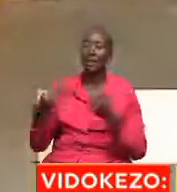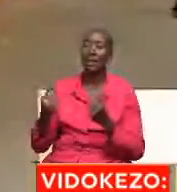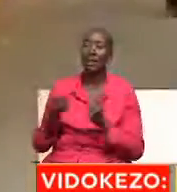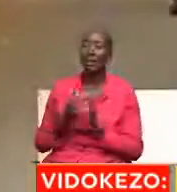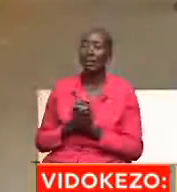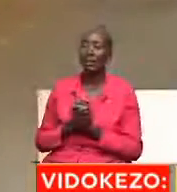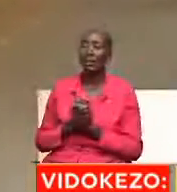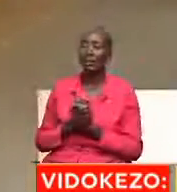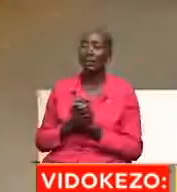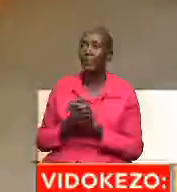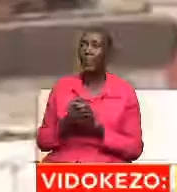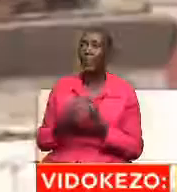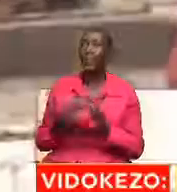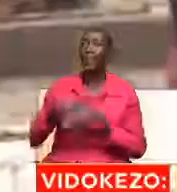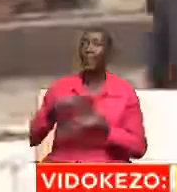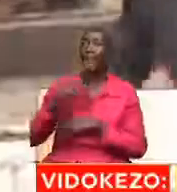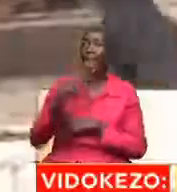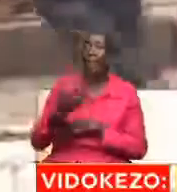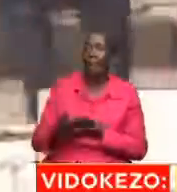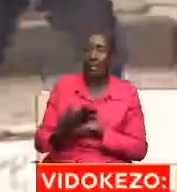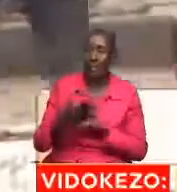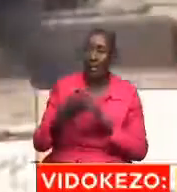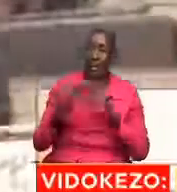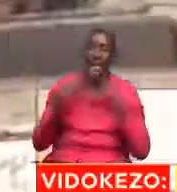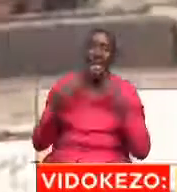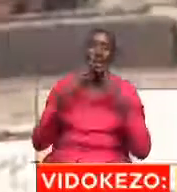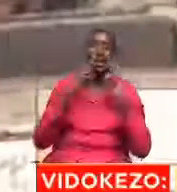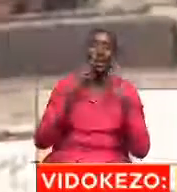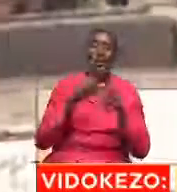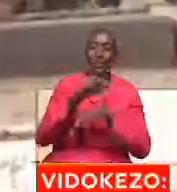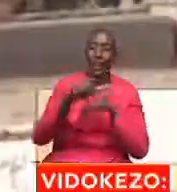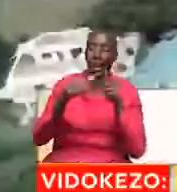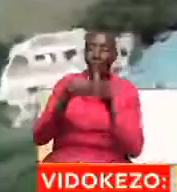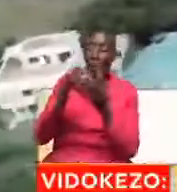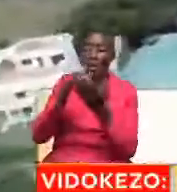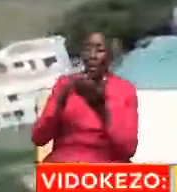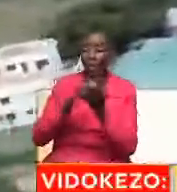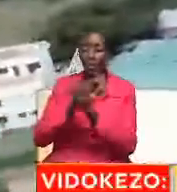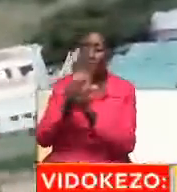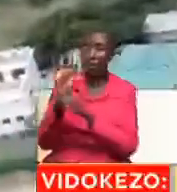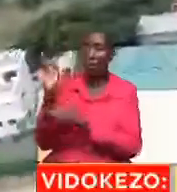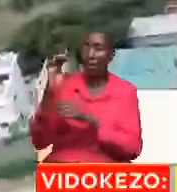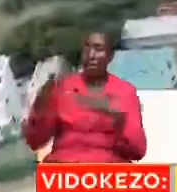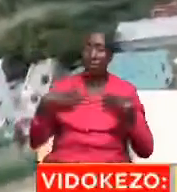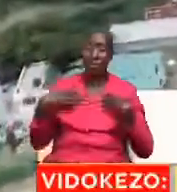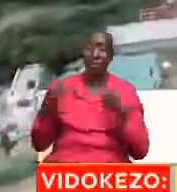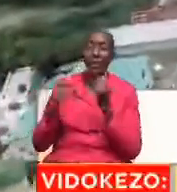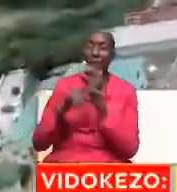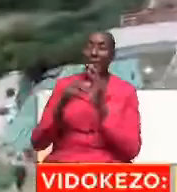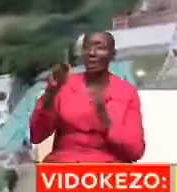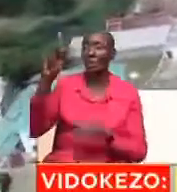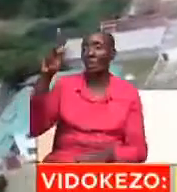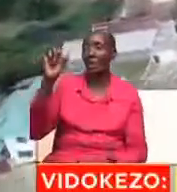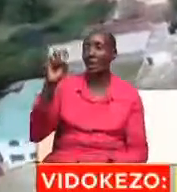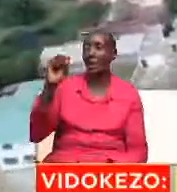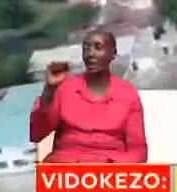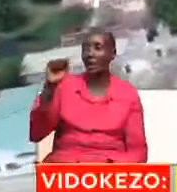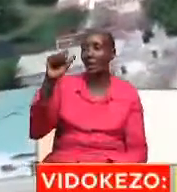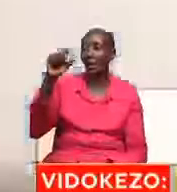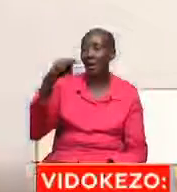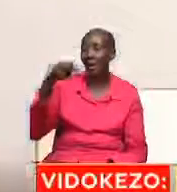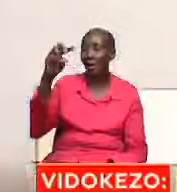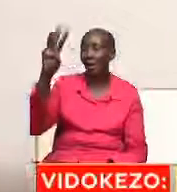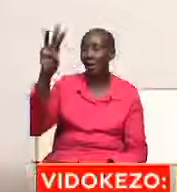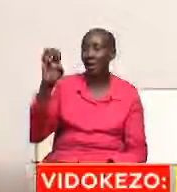Katika taarifa ya kila siku kuhusu virusi vya corona nchini, waziri wa afya Mutahi Kagwe ametangaza visa vipya